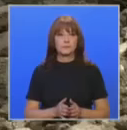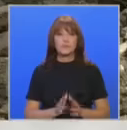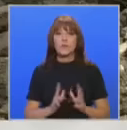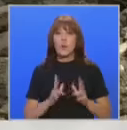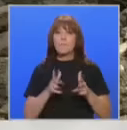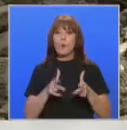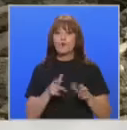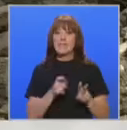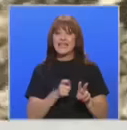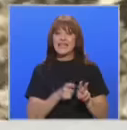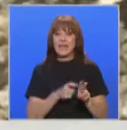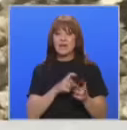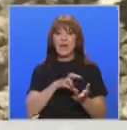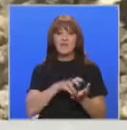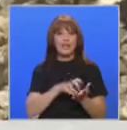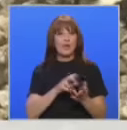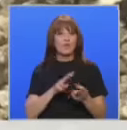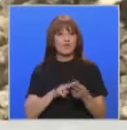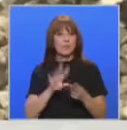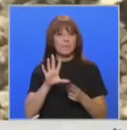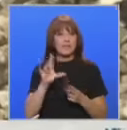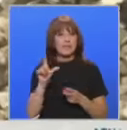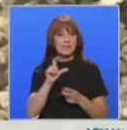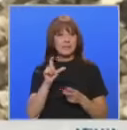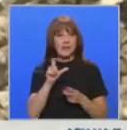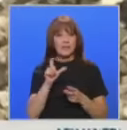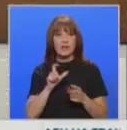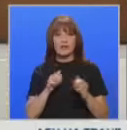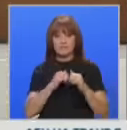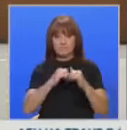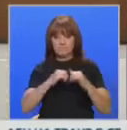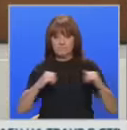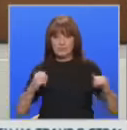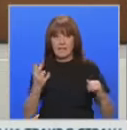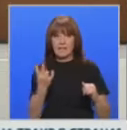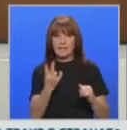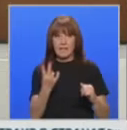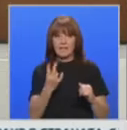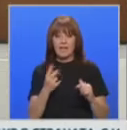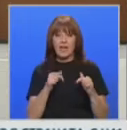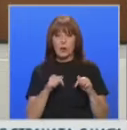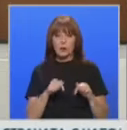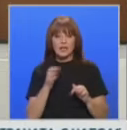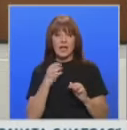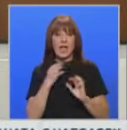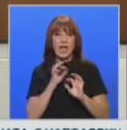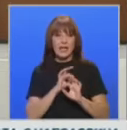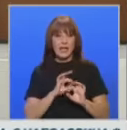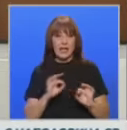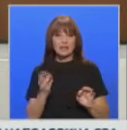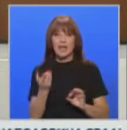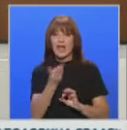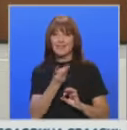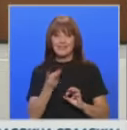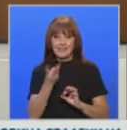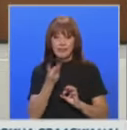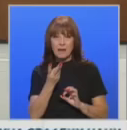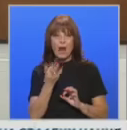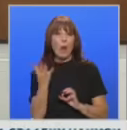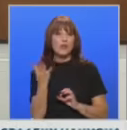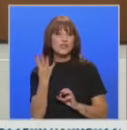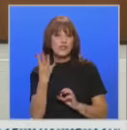Моста от Царево към квартал Василико. На 5 септември моста се разцепва на две. От сега е ясно, че три от четирите жертви